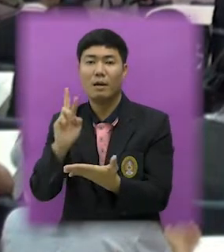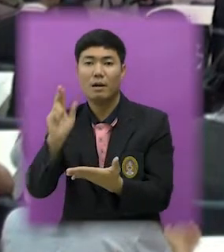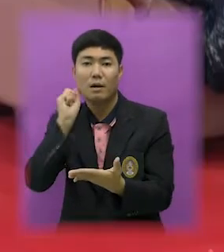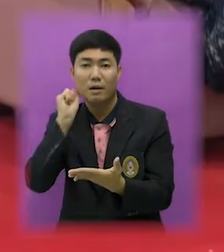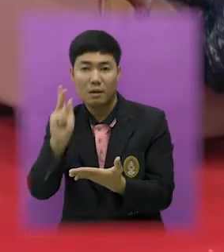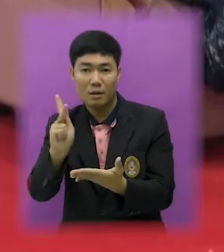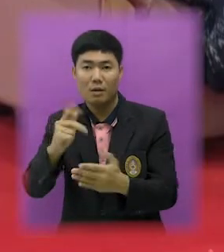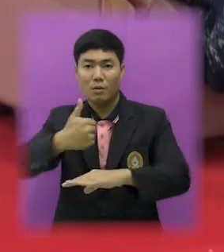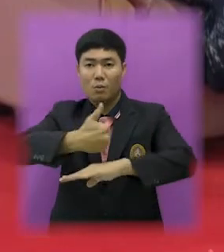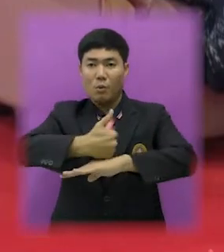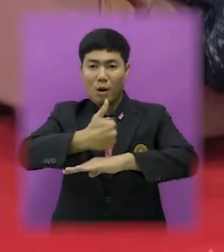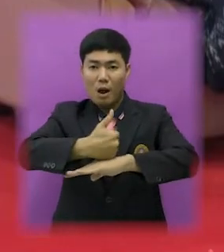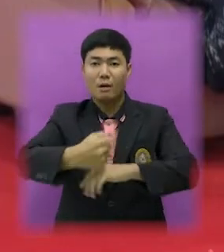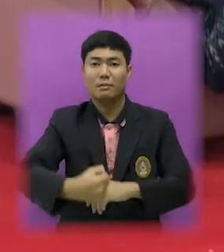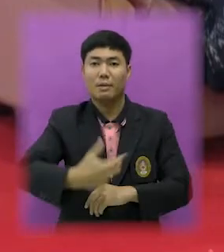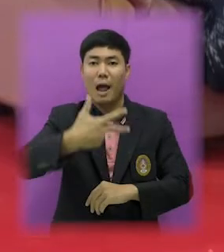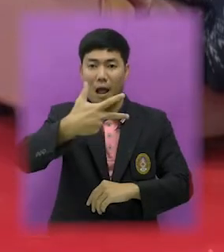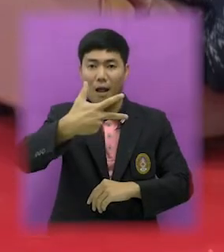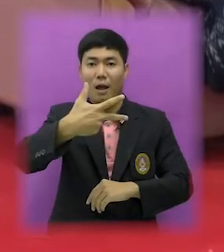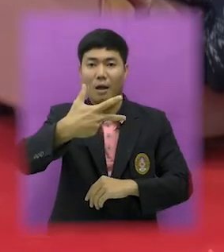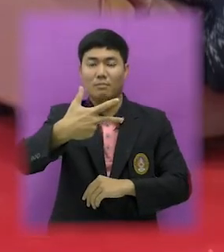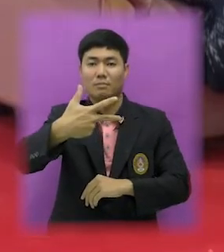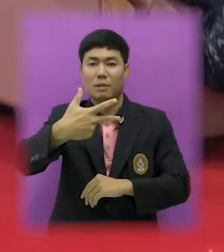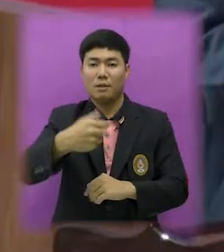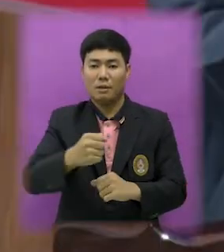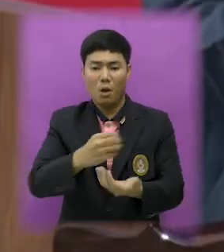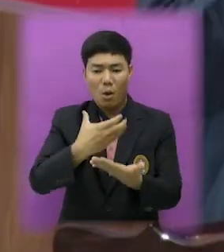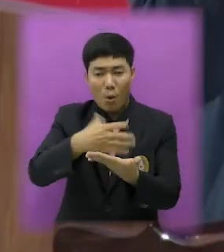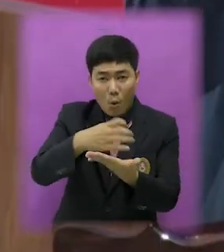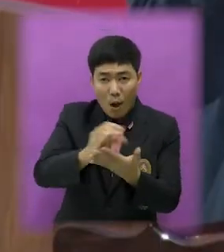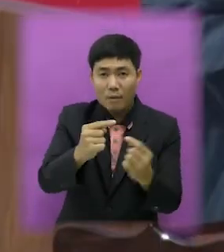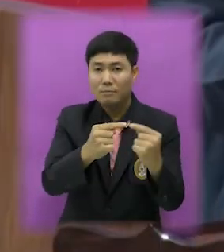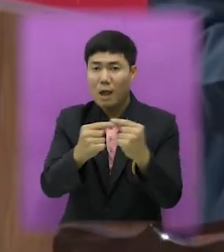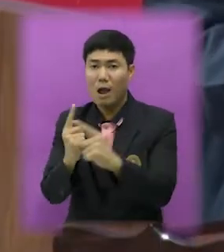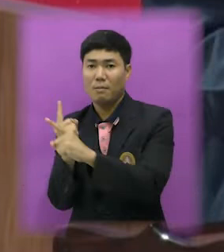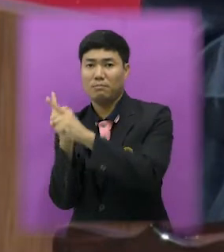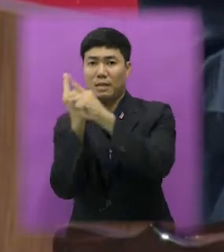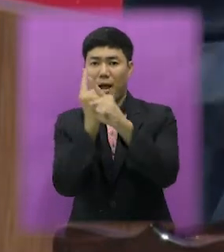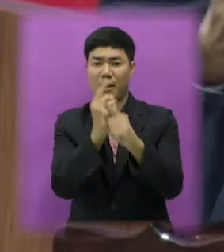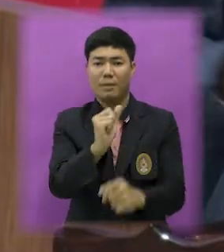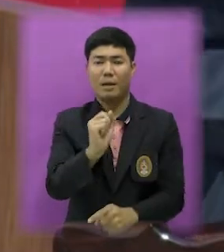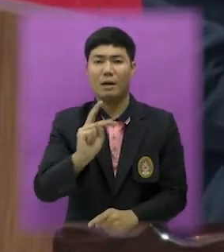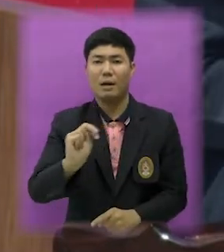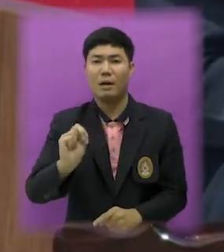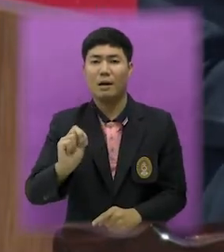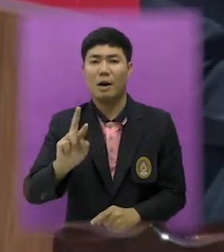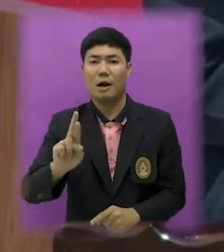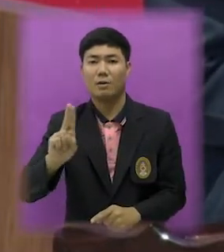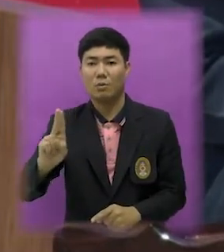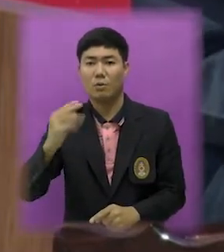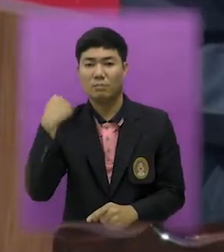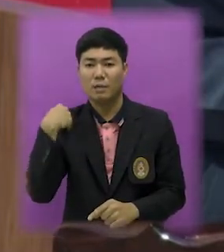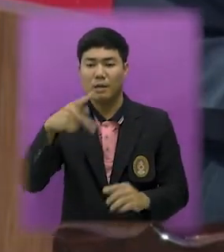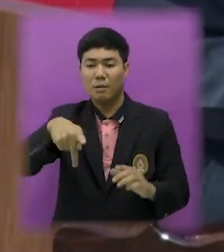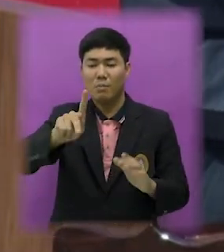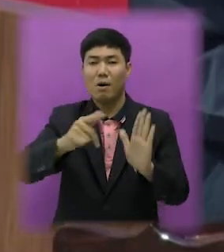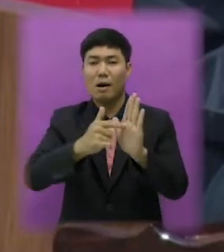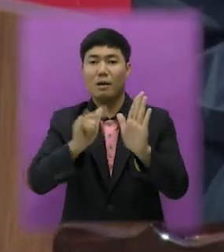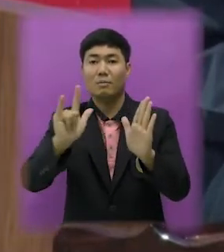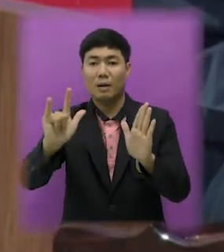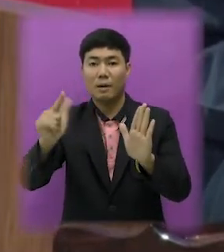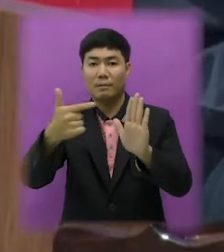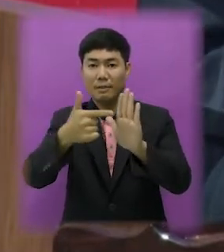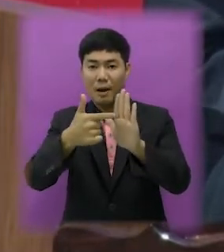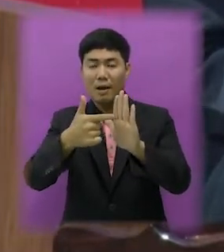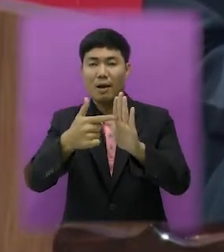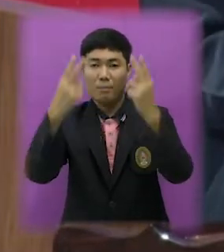โดยอดีตผู้บริหารจาก3ยุคปาฐกถาตามเรื่อง SNRU Next Step โดยอาจารย์ปัญญามหาชัยน